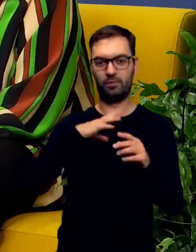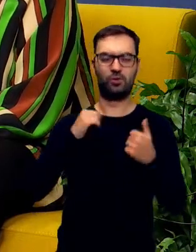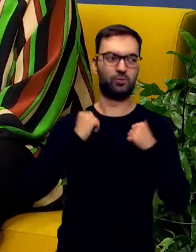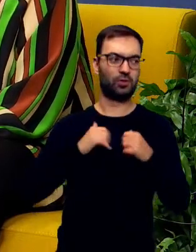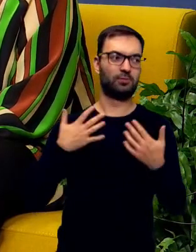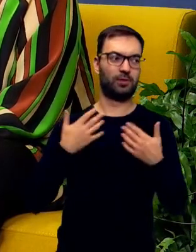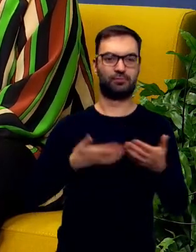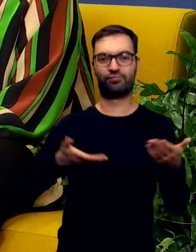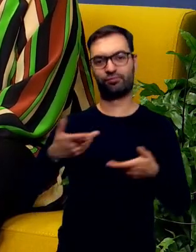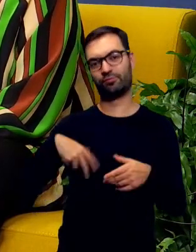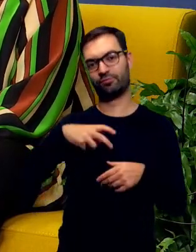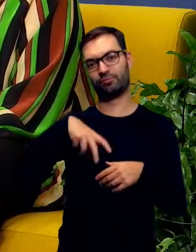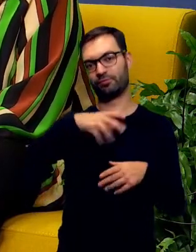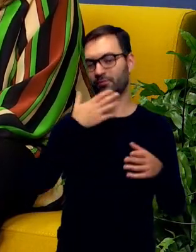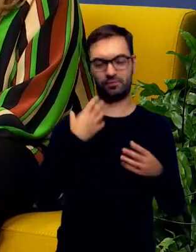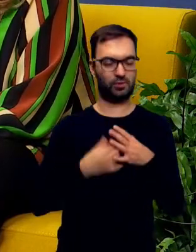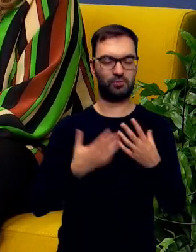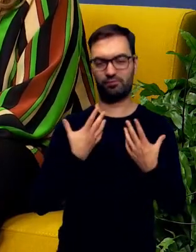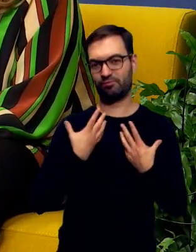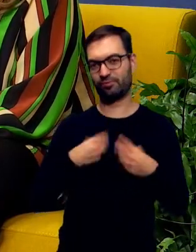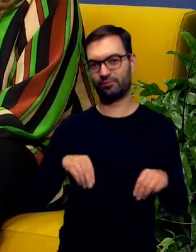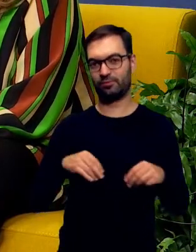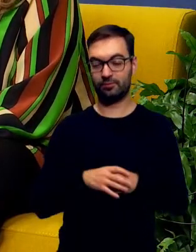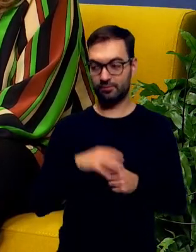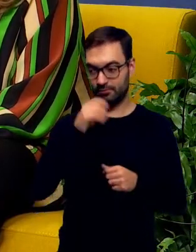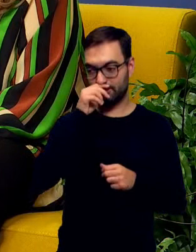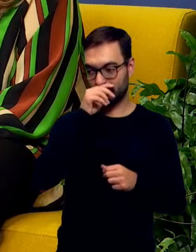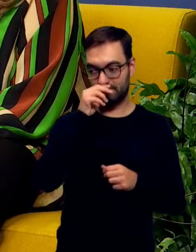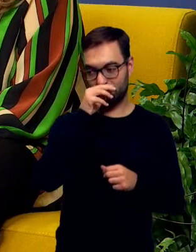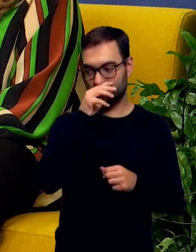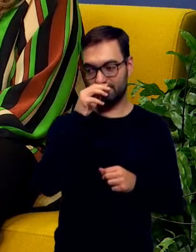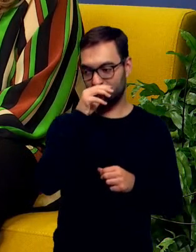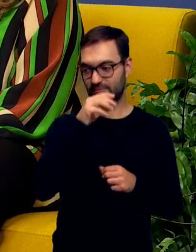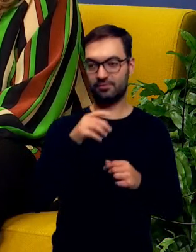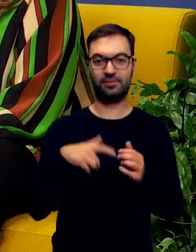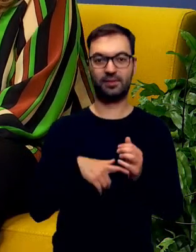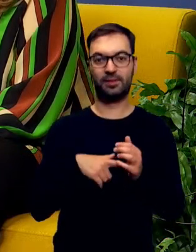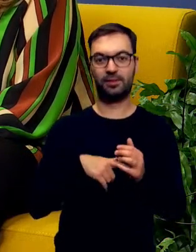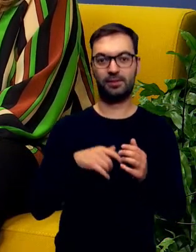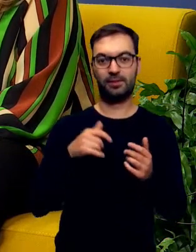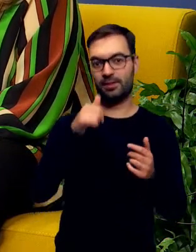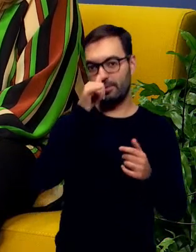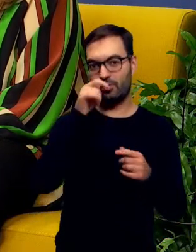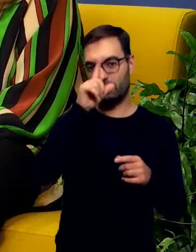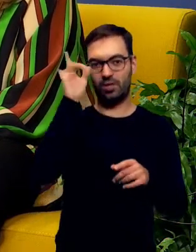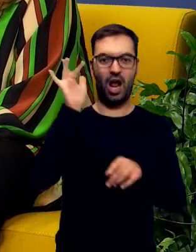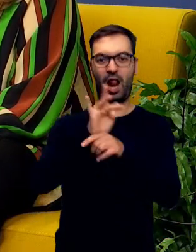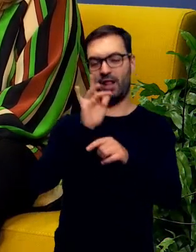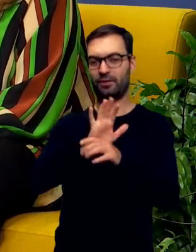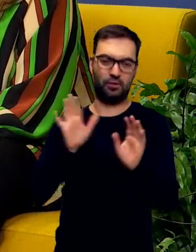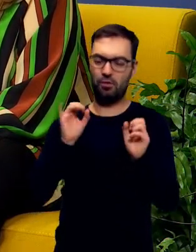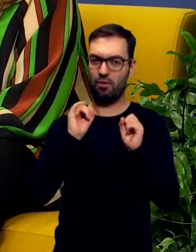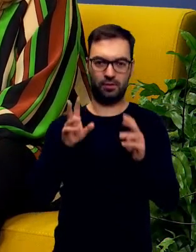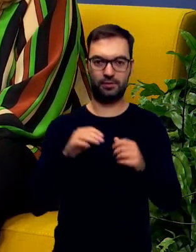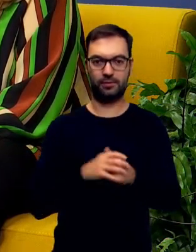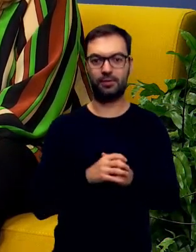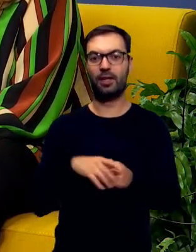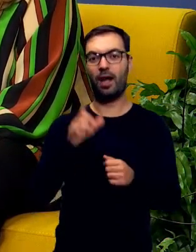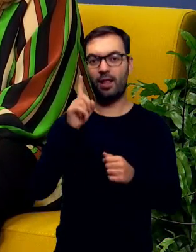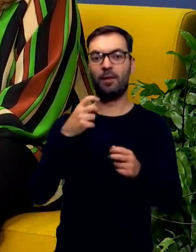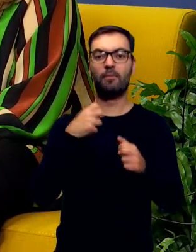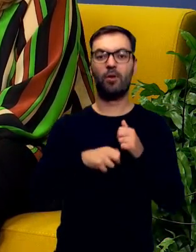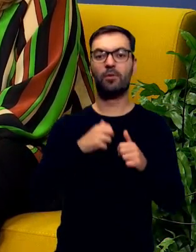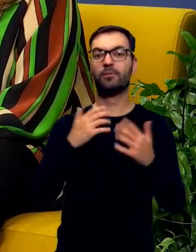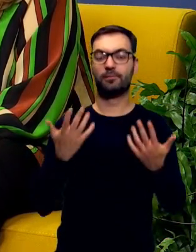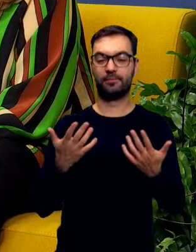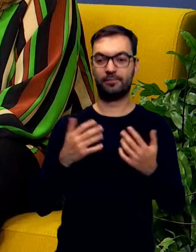naprawdę spacerem się dostać. Oczywiście. I też jakby nie można za to ludzi jakoś tam krytykować. Natomiast no,